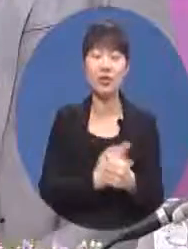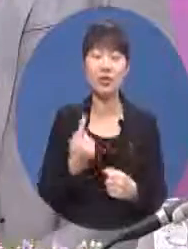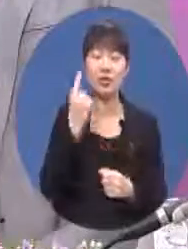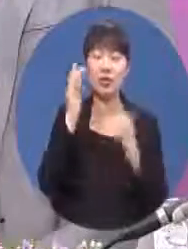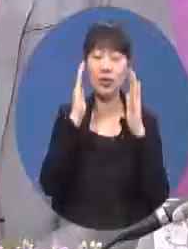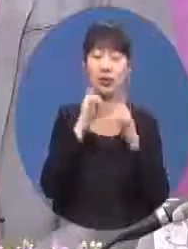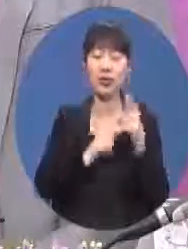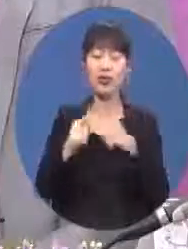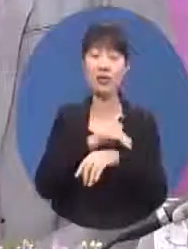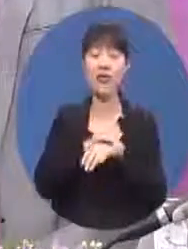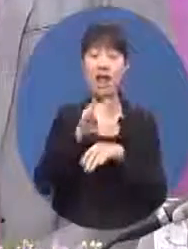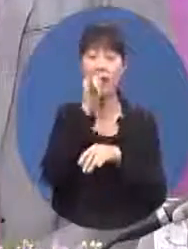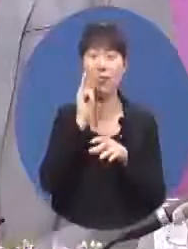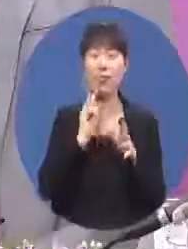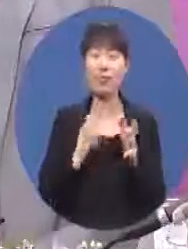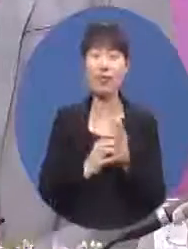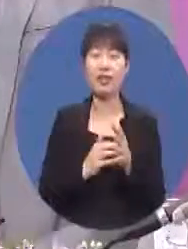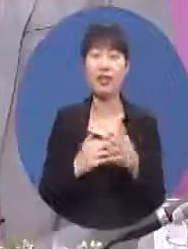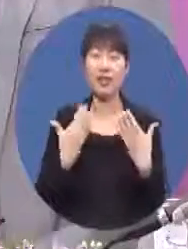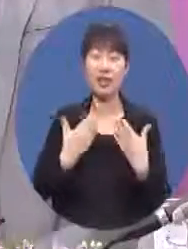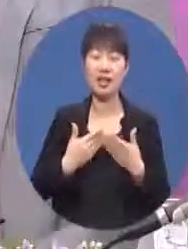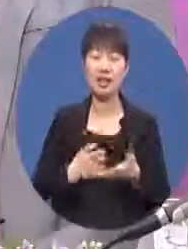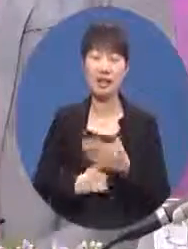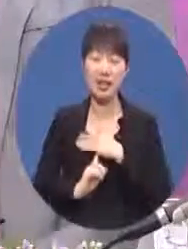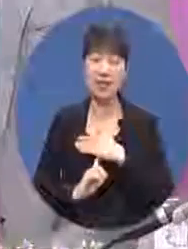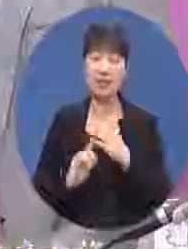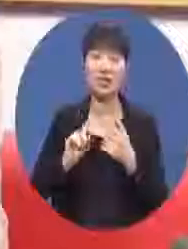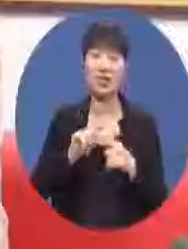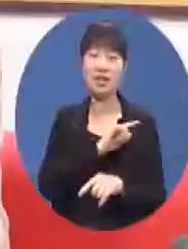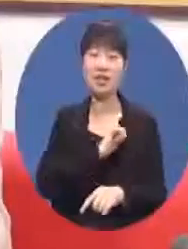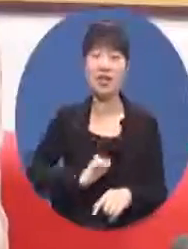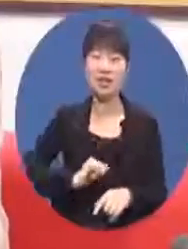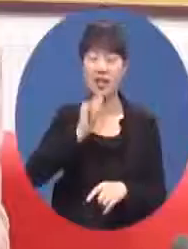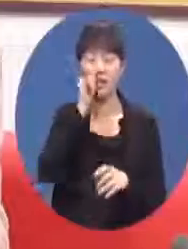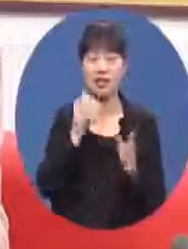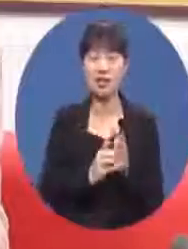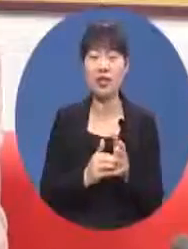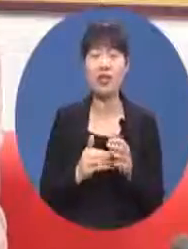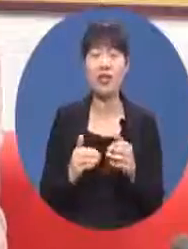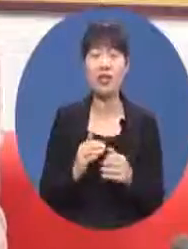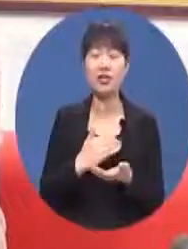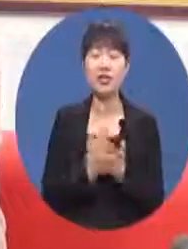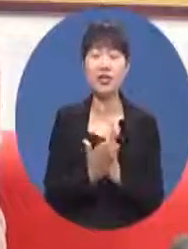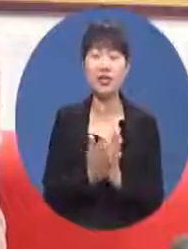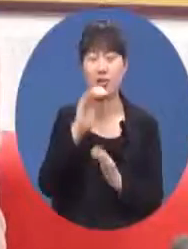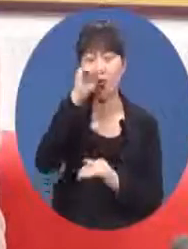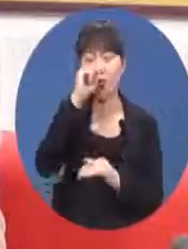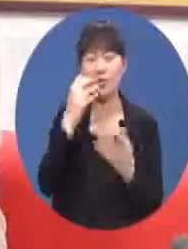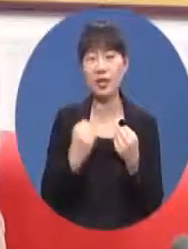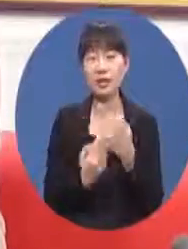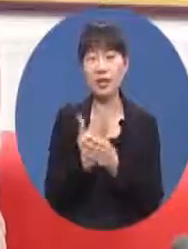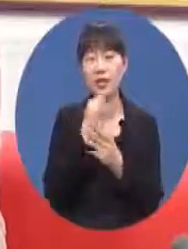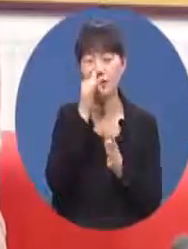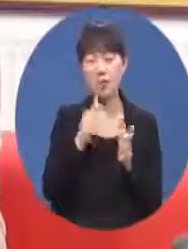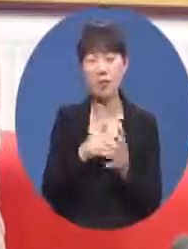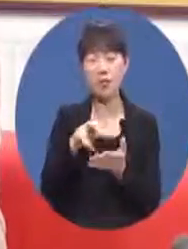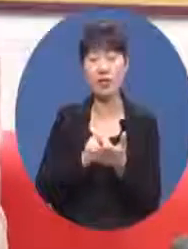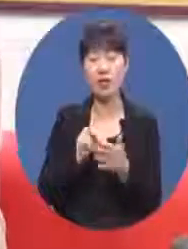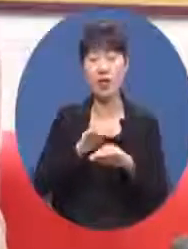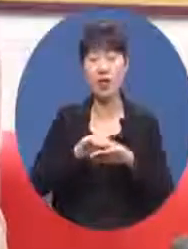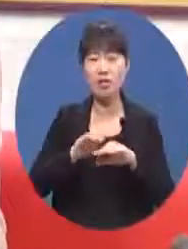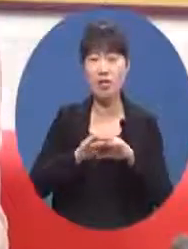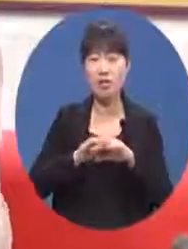더 잘하고 예 그리고 좌절에 대해서 잘 견디고 뭐 이런 기타 등등 이게 좋은 것들이 참 많았던 거죠. 문제 해결도